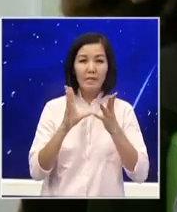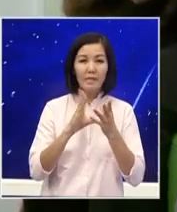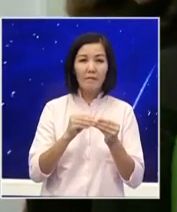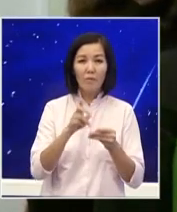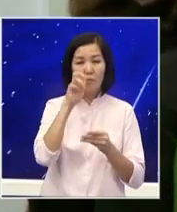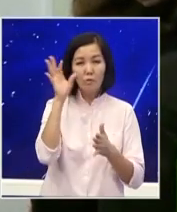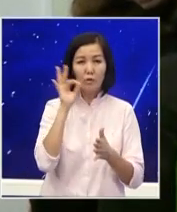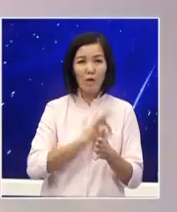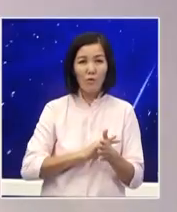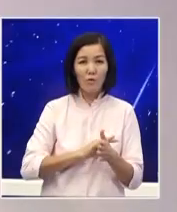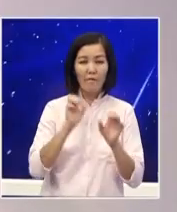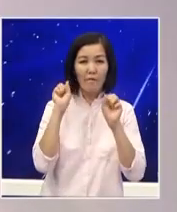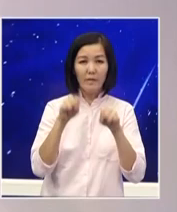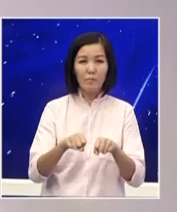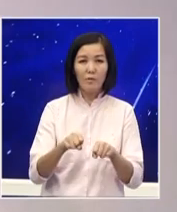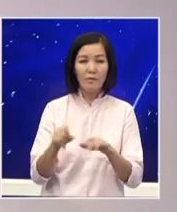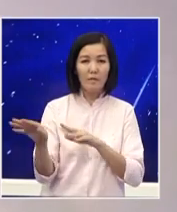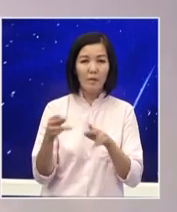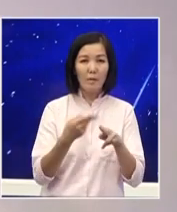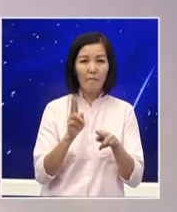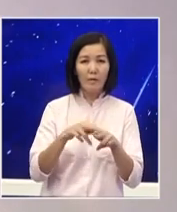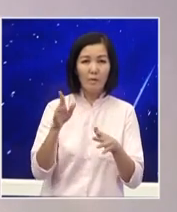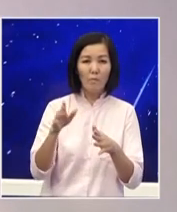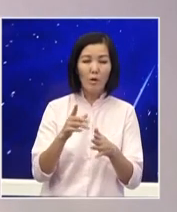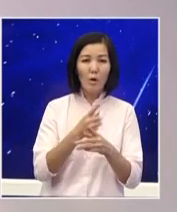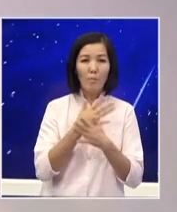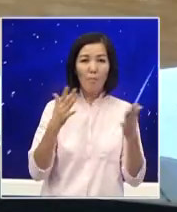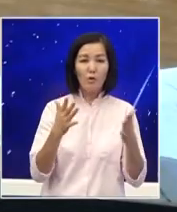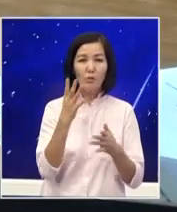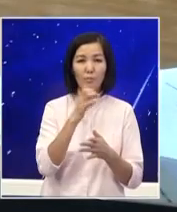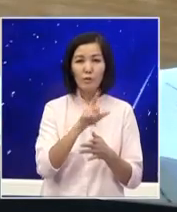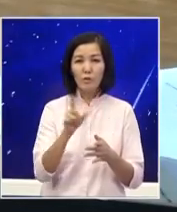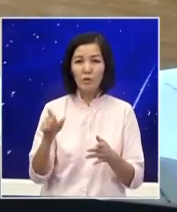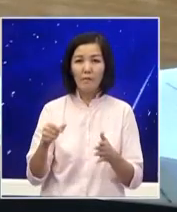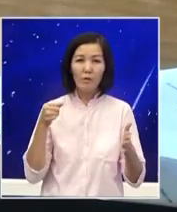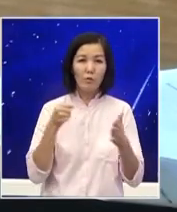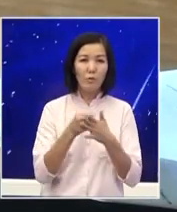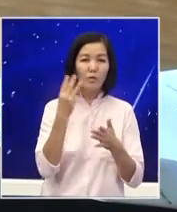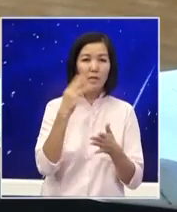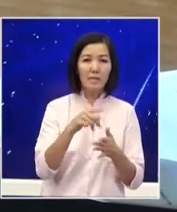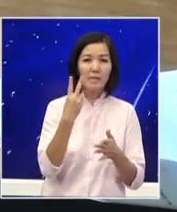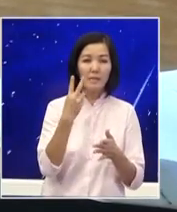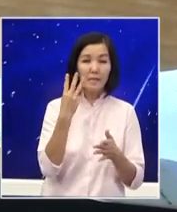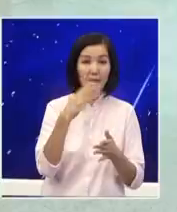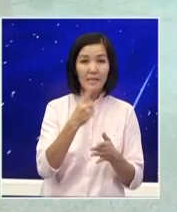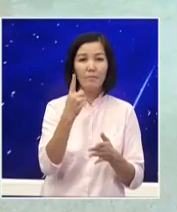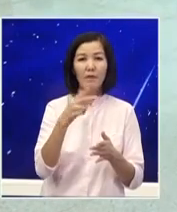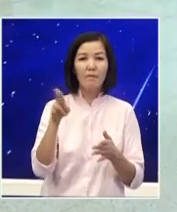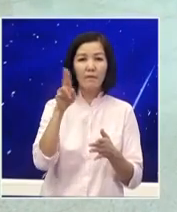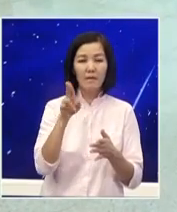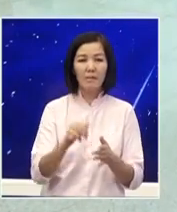госзаказов воспользоваться акцией в этом году смогут больше миллиона казахстанцев и продлиться на до 31 декабря